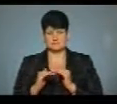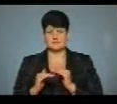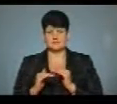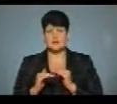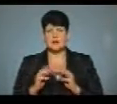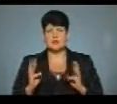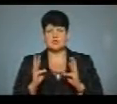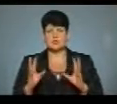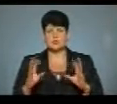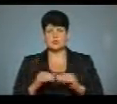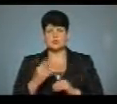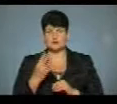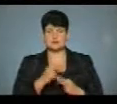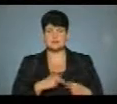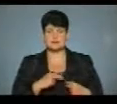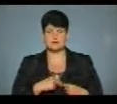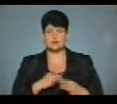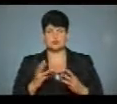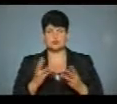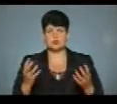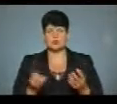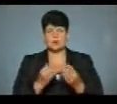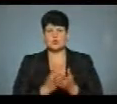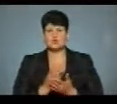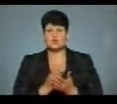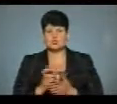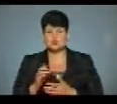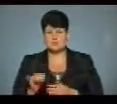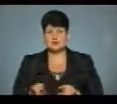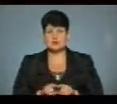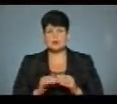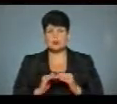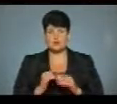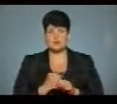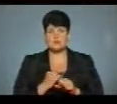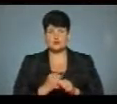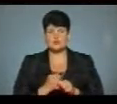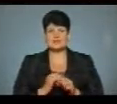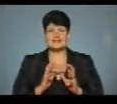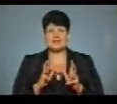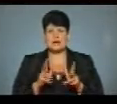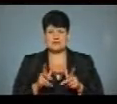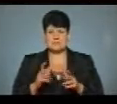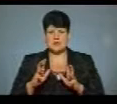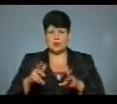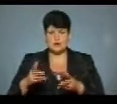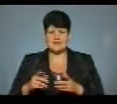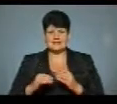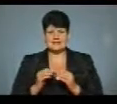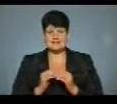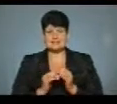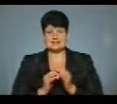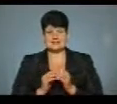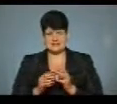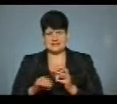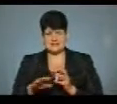Пожежу ліквідовують 4 працівників пожежно-рятувальної служби. Також на полі працює трактор місцевого підприємства, який переорює землю, щоб вогонь не